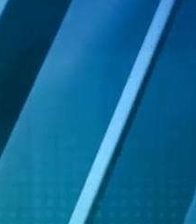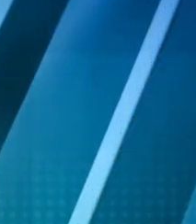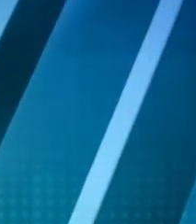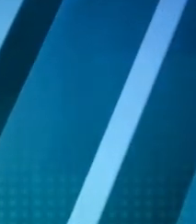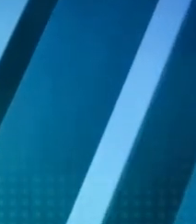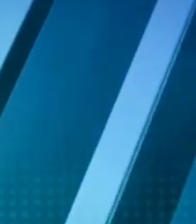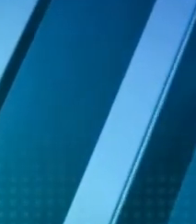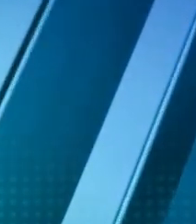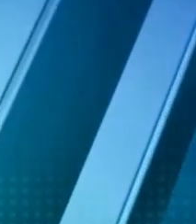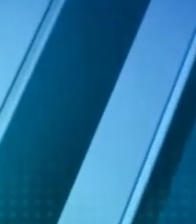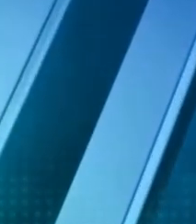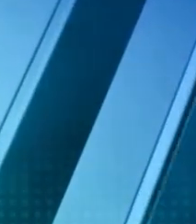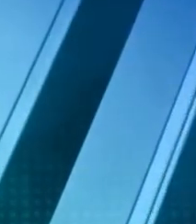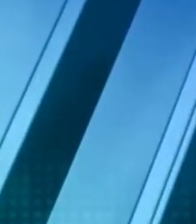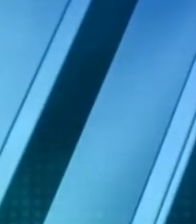Thank you.